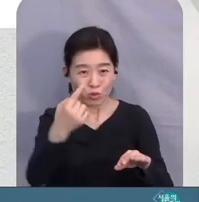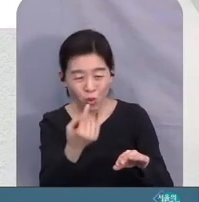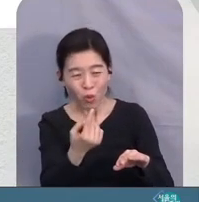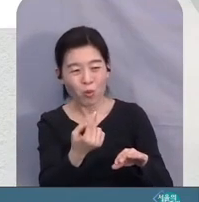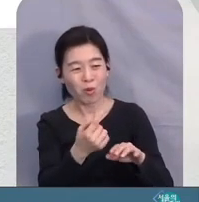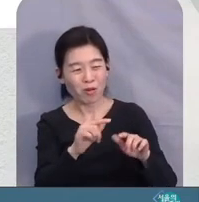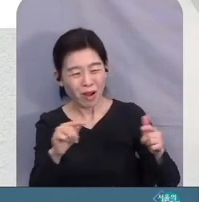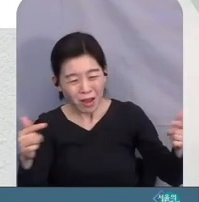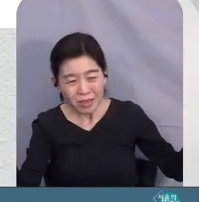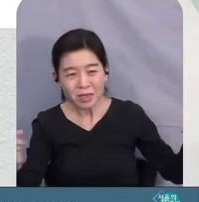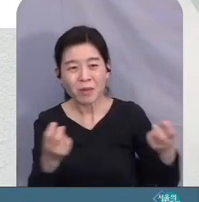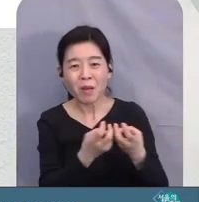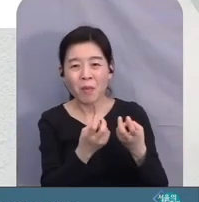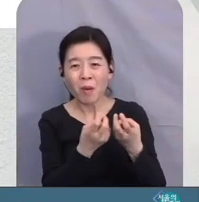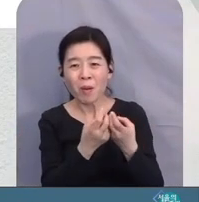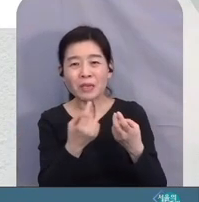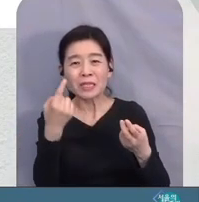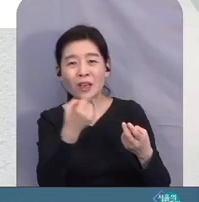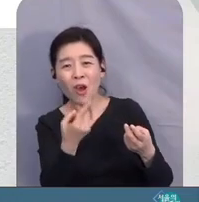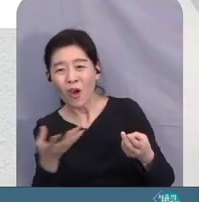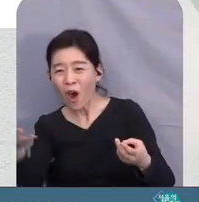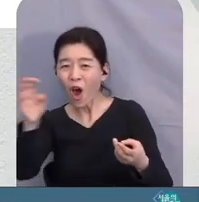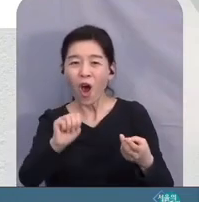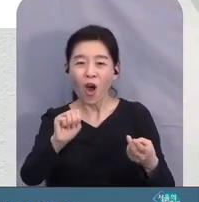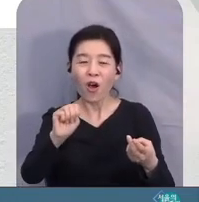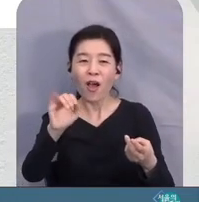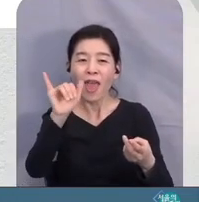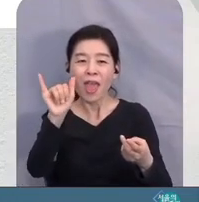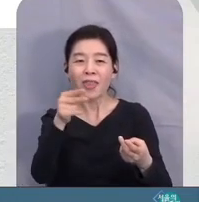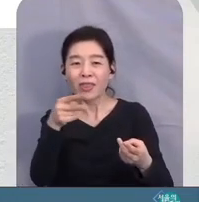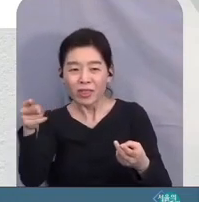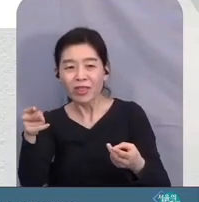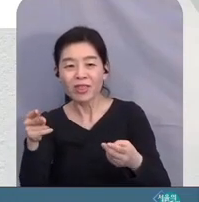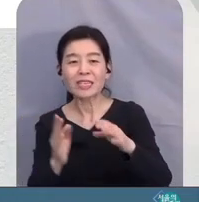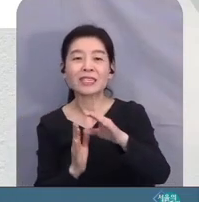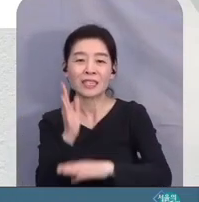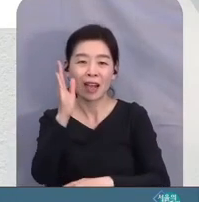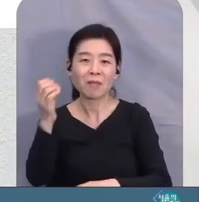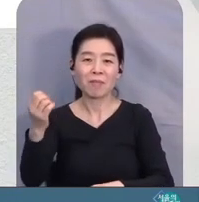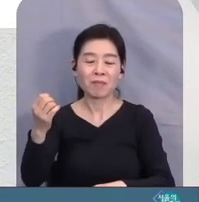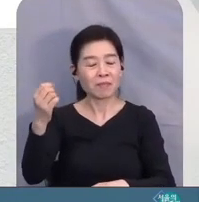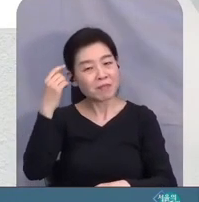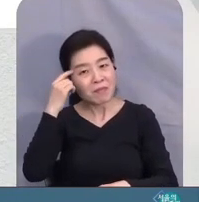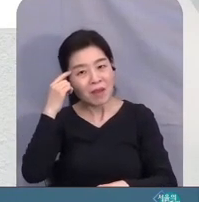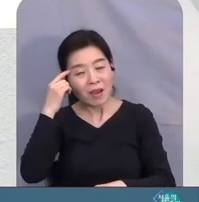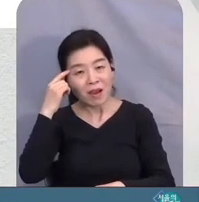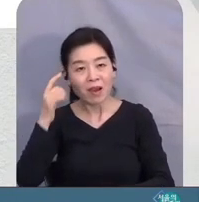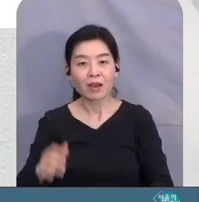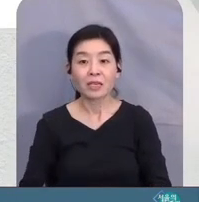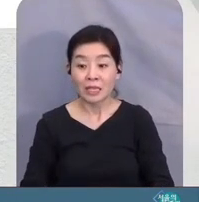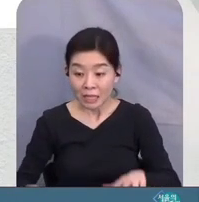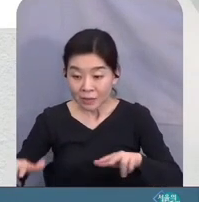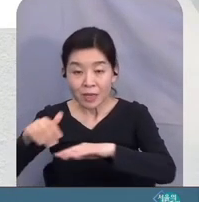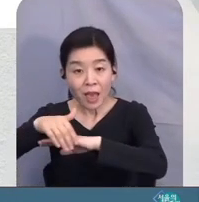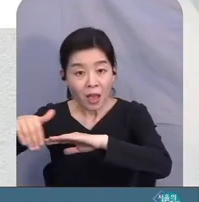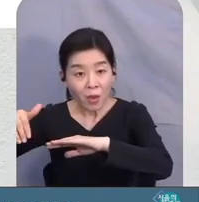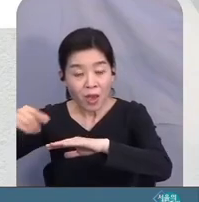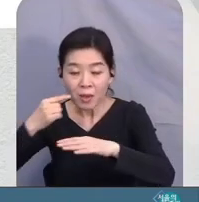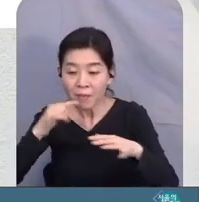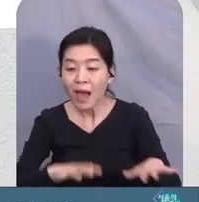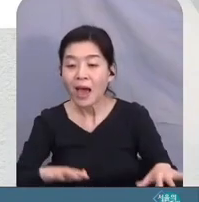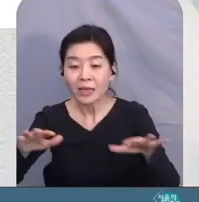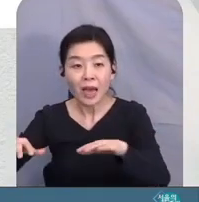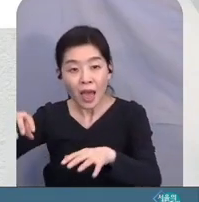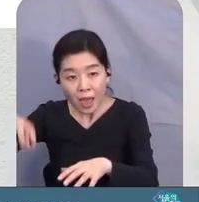하면 막 1000억 엔이 넘어간다. 이렇게 얘기했어요. 근데 현 계획 해양 방출 이거는